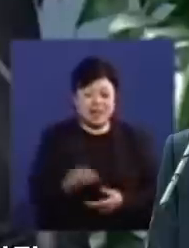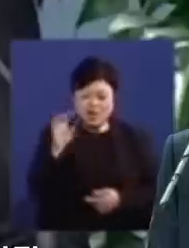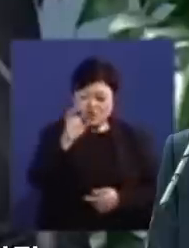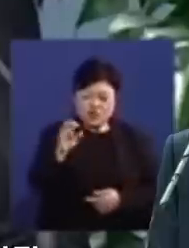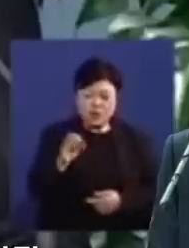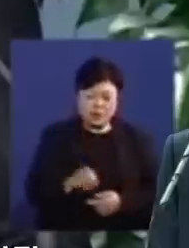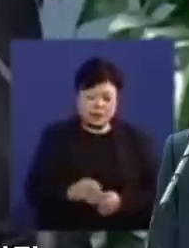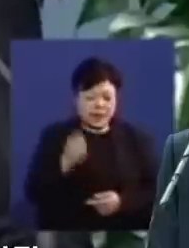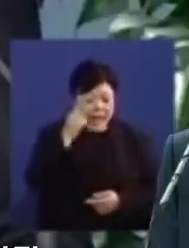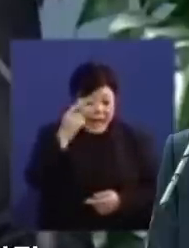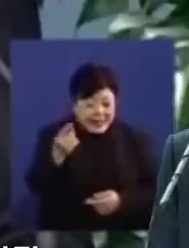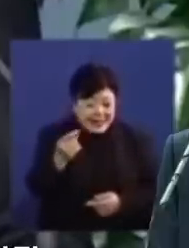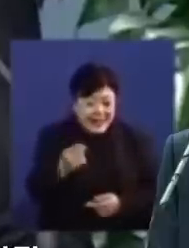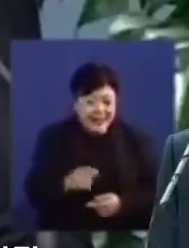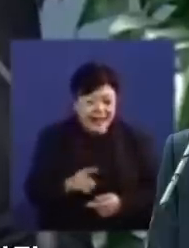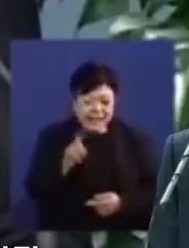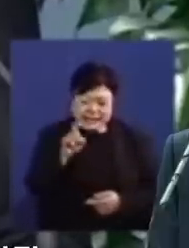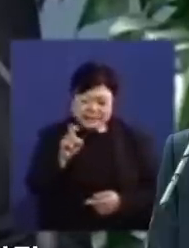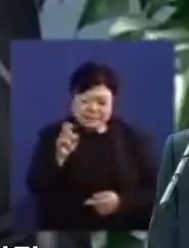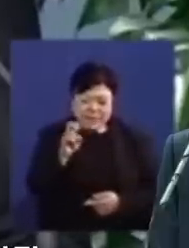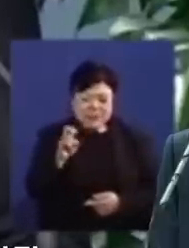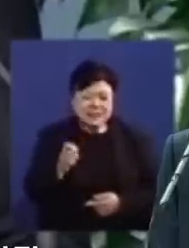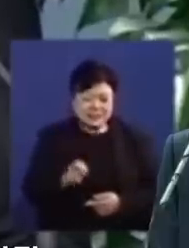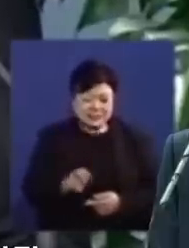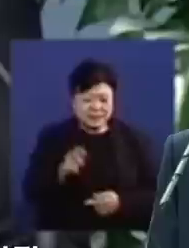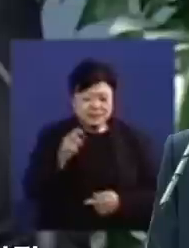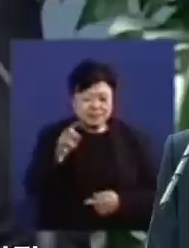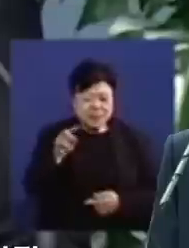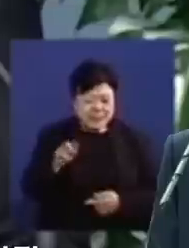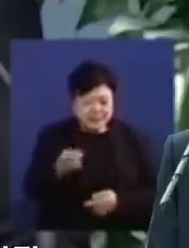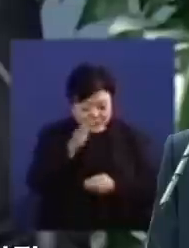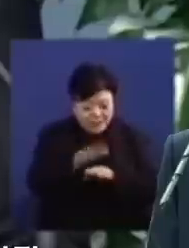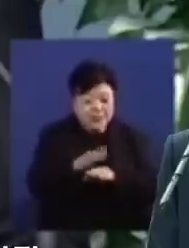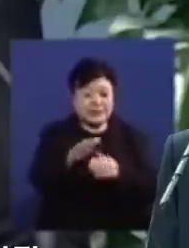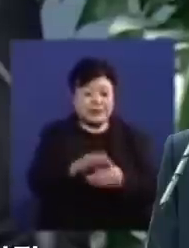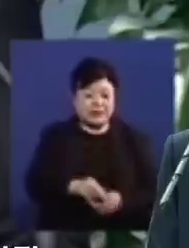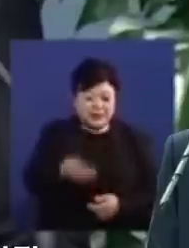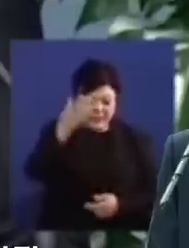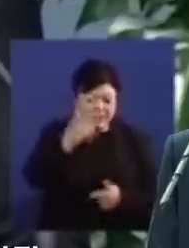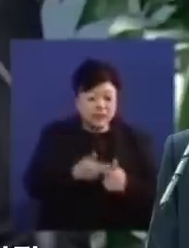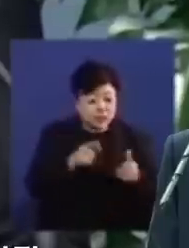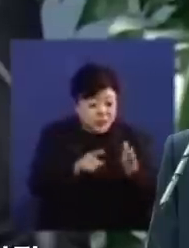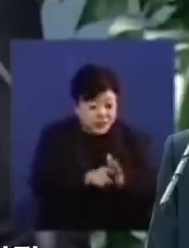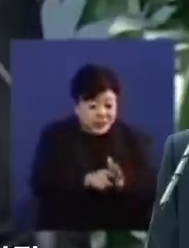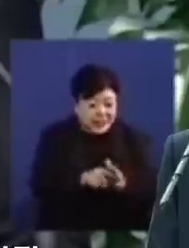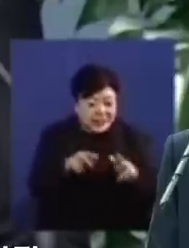것입니다. 옛날에 예수 믿었지 지금은